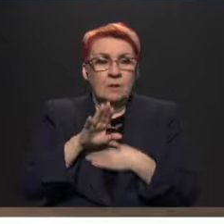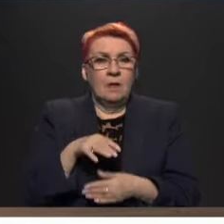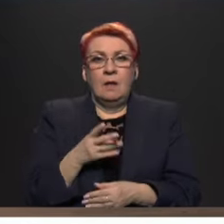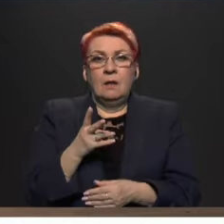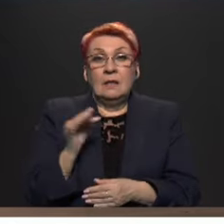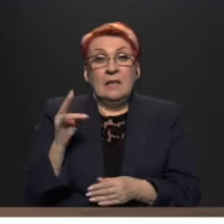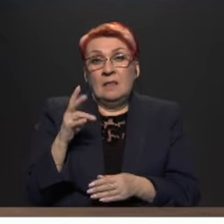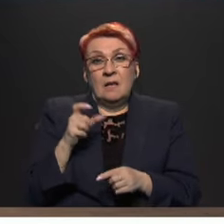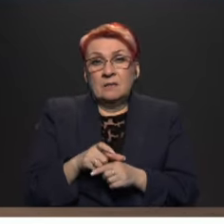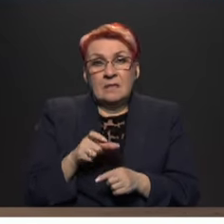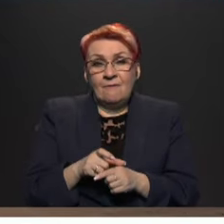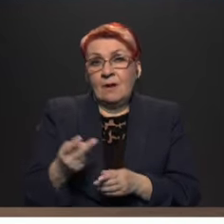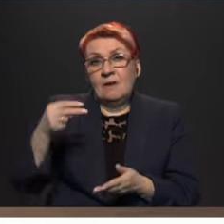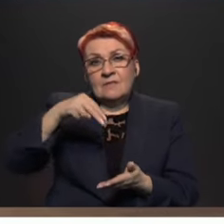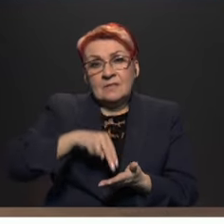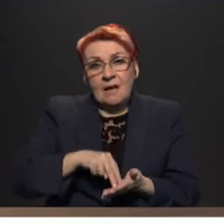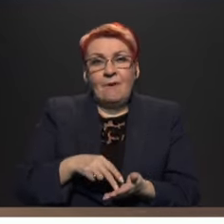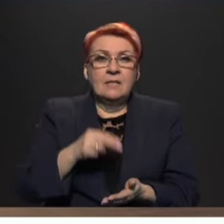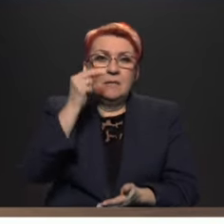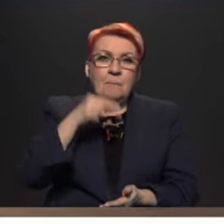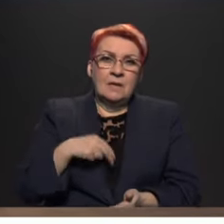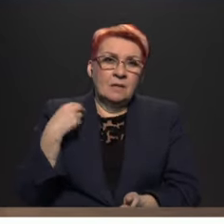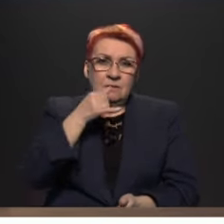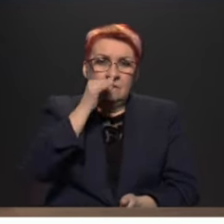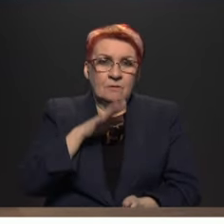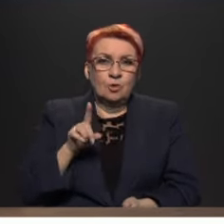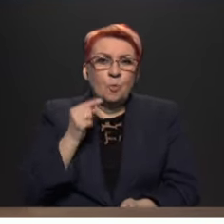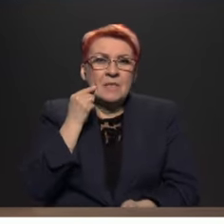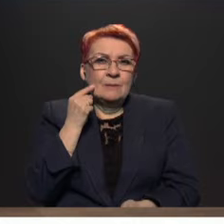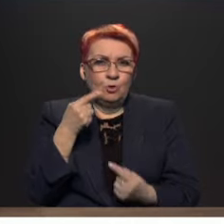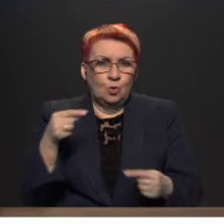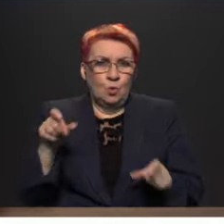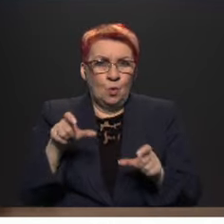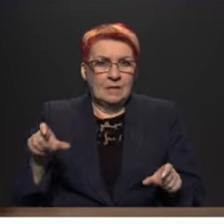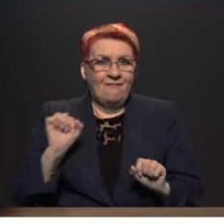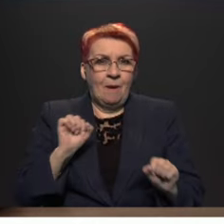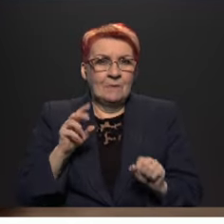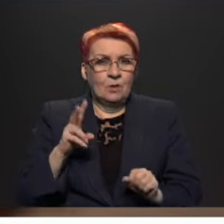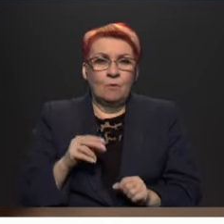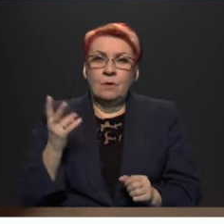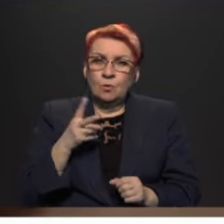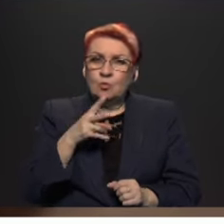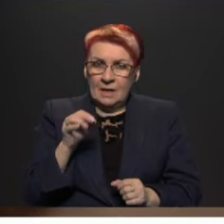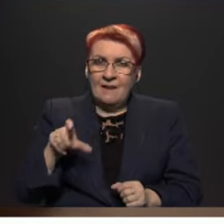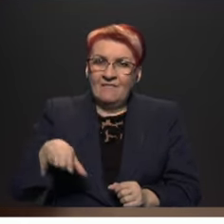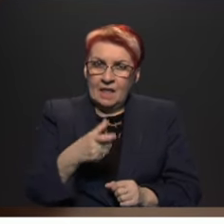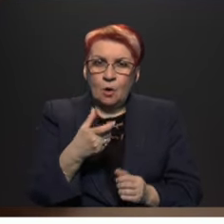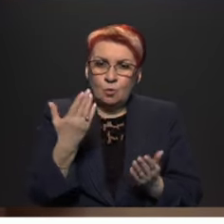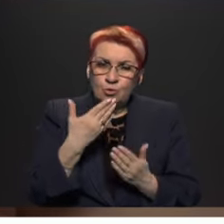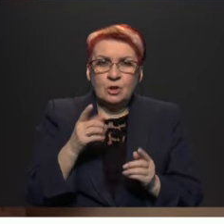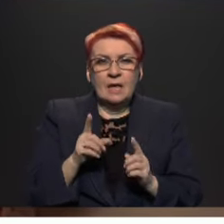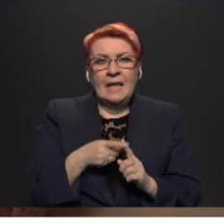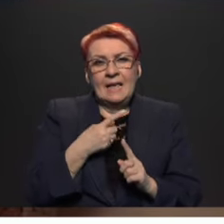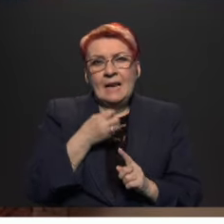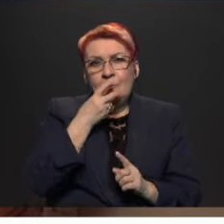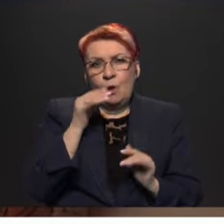смогу вставать, не перекреститься, дабы не смущать других людей. Стоит ли так поступить, читать дороги, либо отложить это